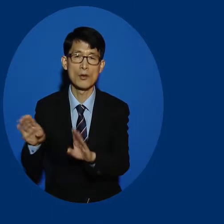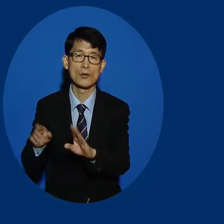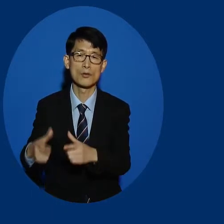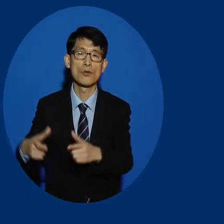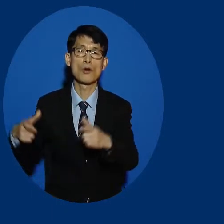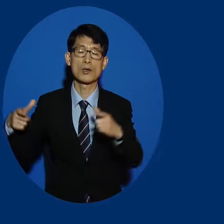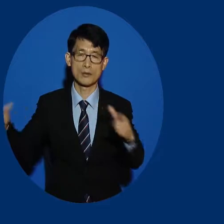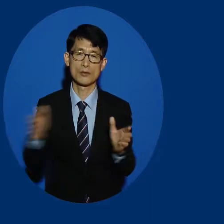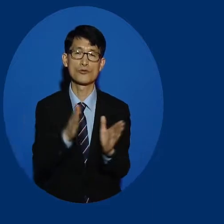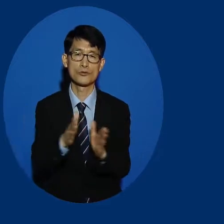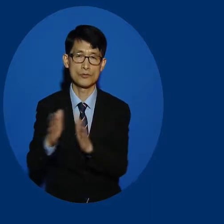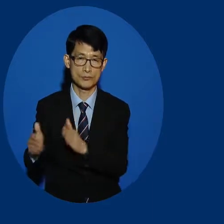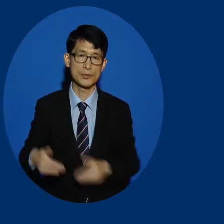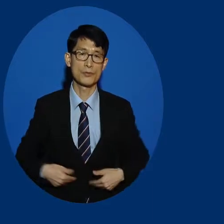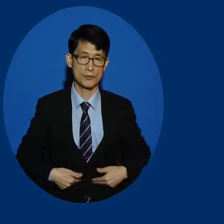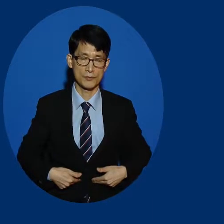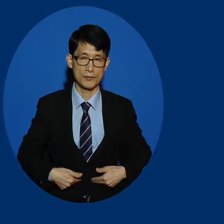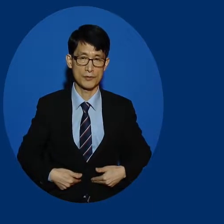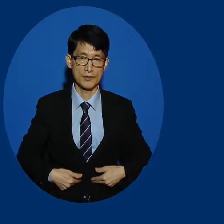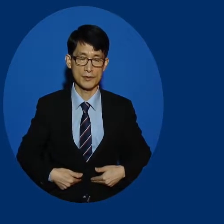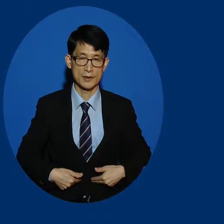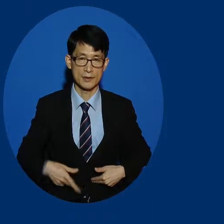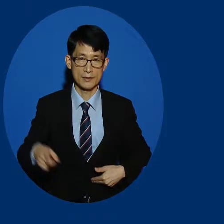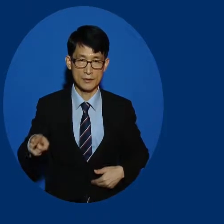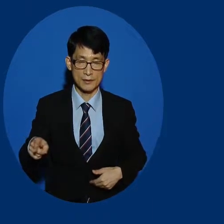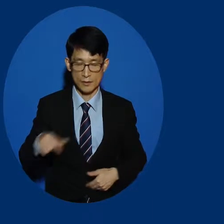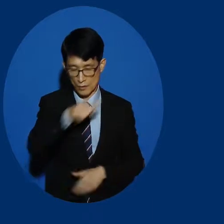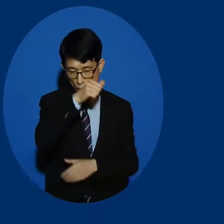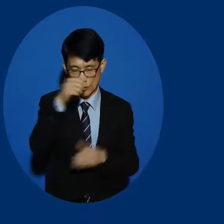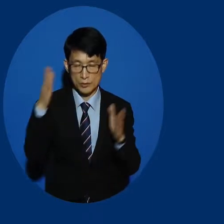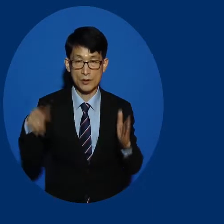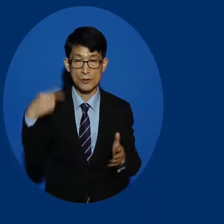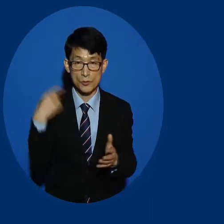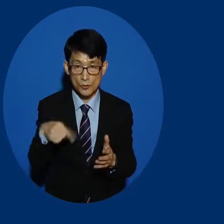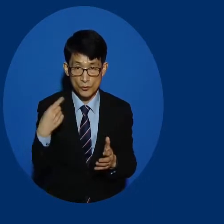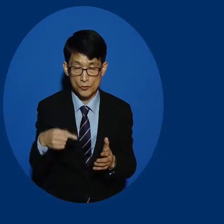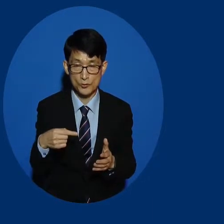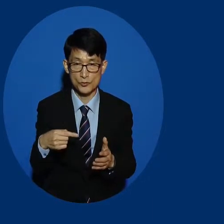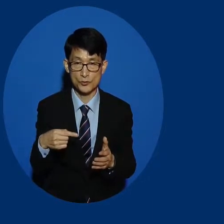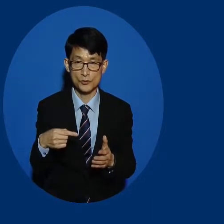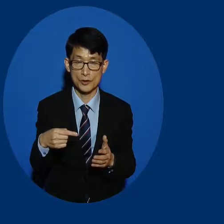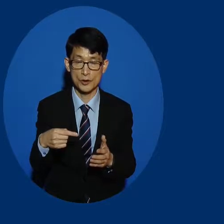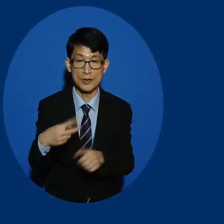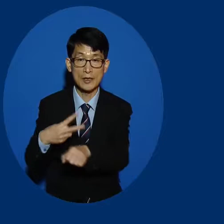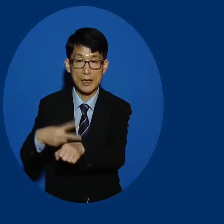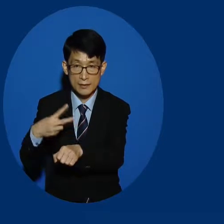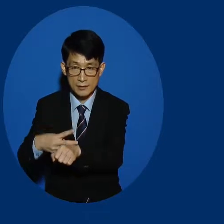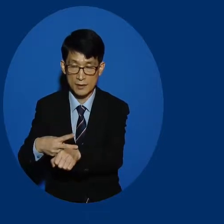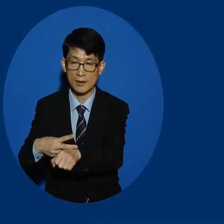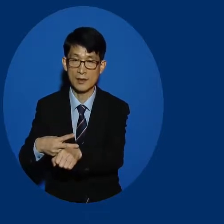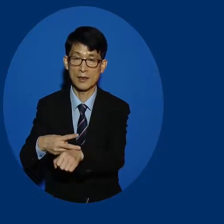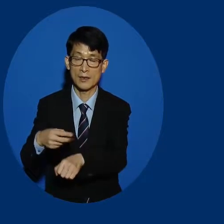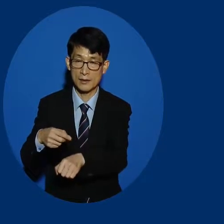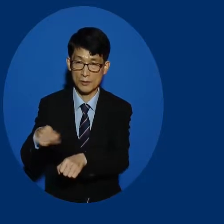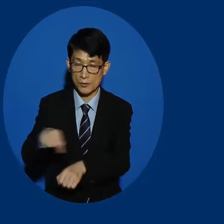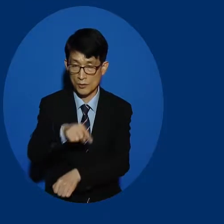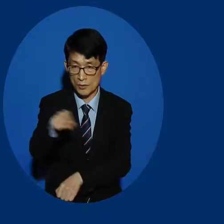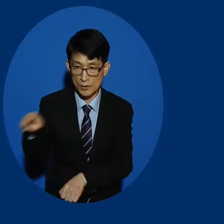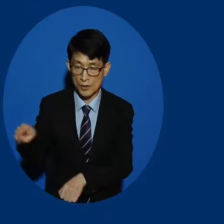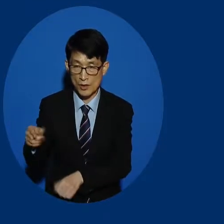또한 그러기 위해서는 평생교육사는 물론이고 또 평생교육 강사들의 어떤 장애인